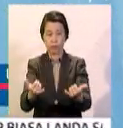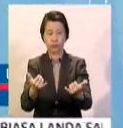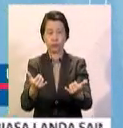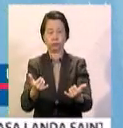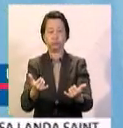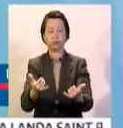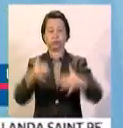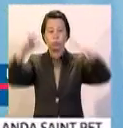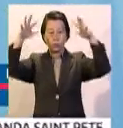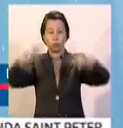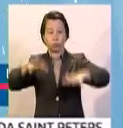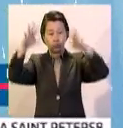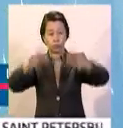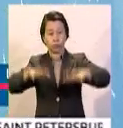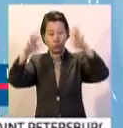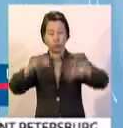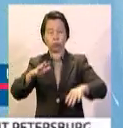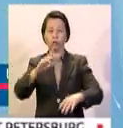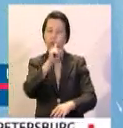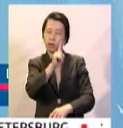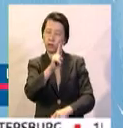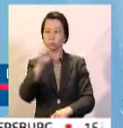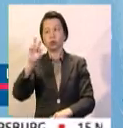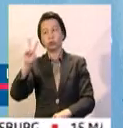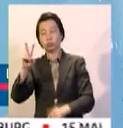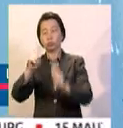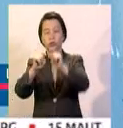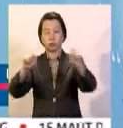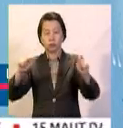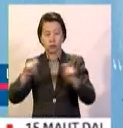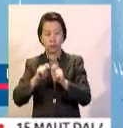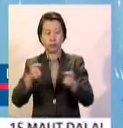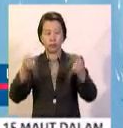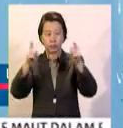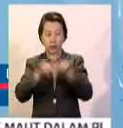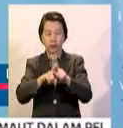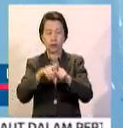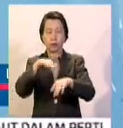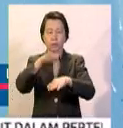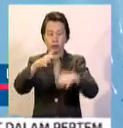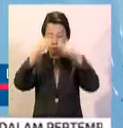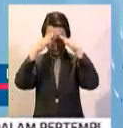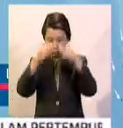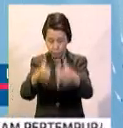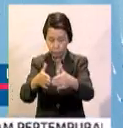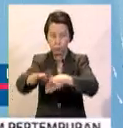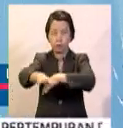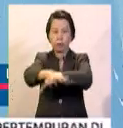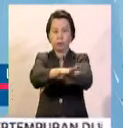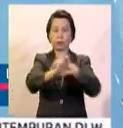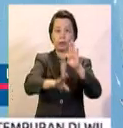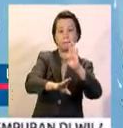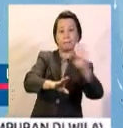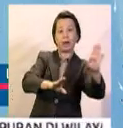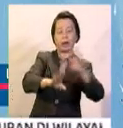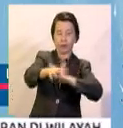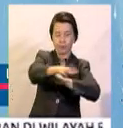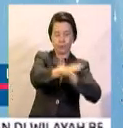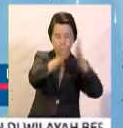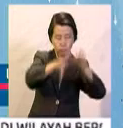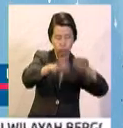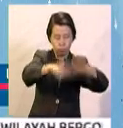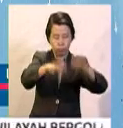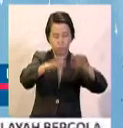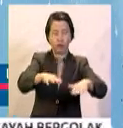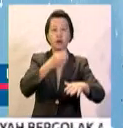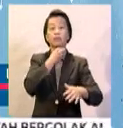semasa, hujan berseteribut petir di satu dua tempat kini sedang berlaku dan lebih tertumpu di kawasan pantai barat Semenanjung Malaysia, terutamanya